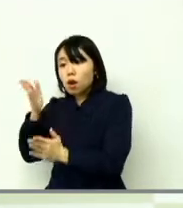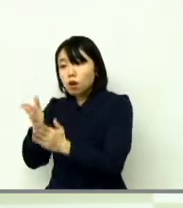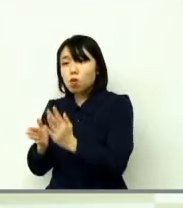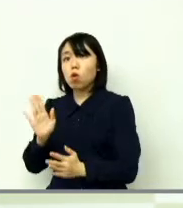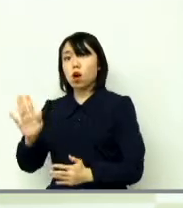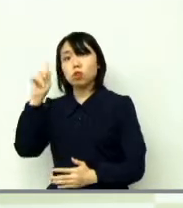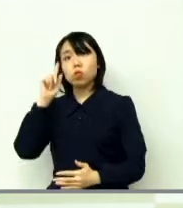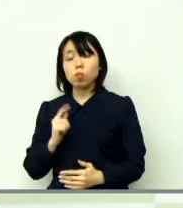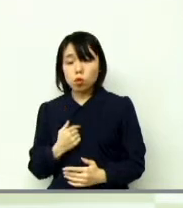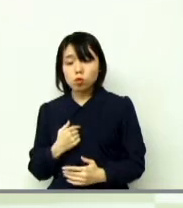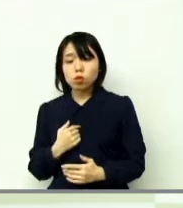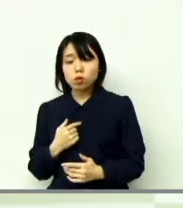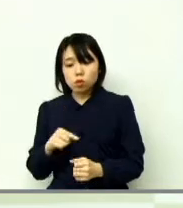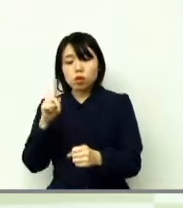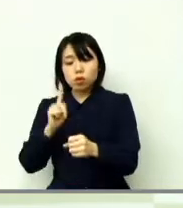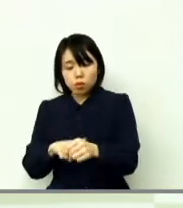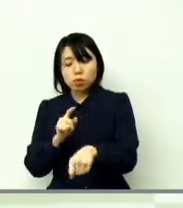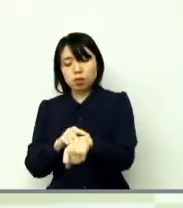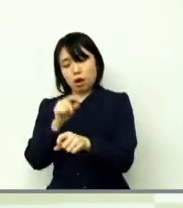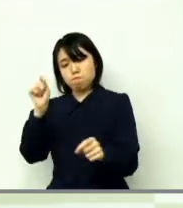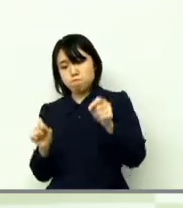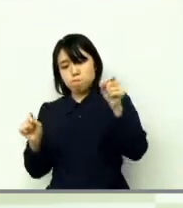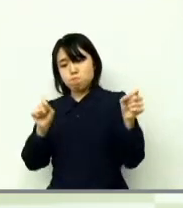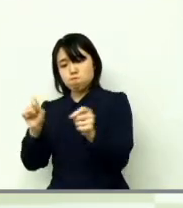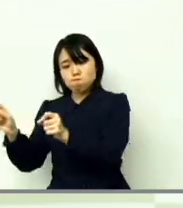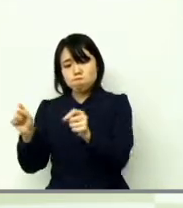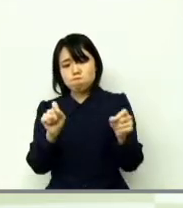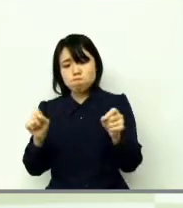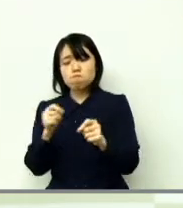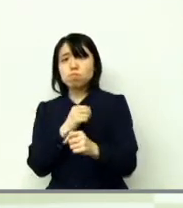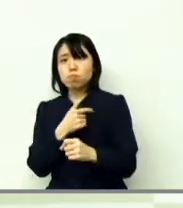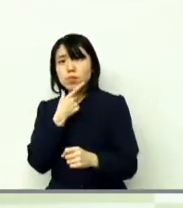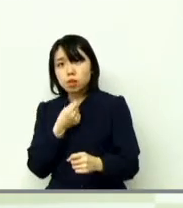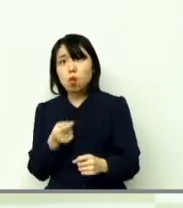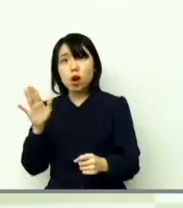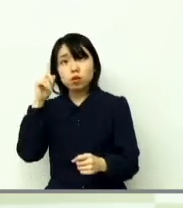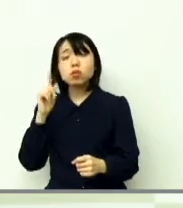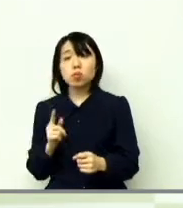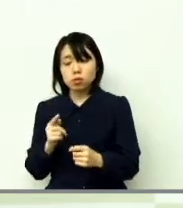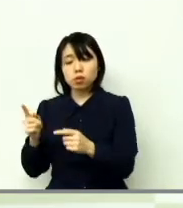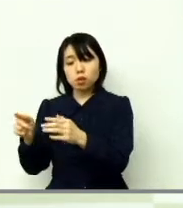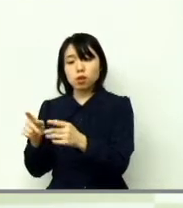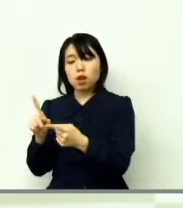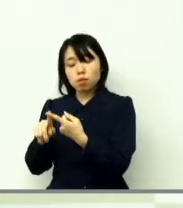間帯を変えたいというようなことなどについてもですね、まあ、対応ができるのではないかというふうに思っております。